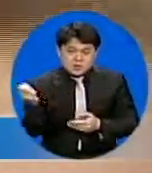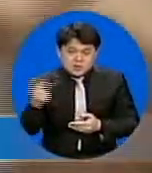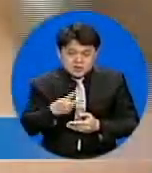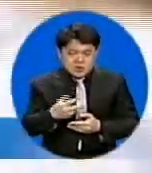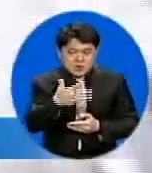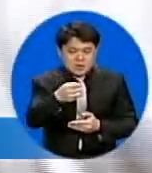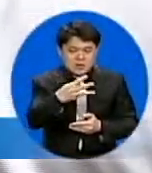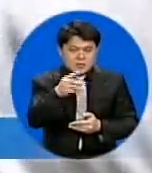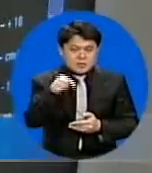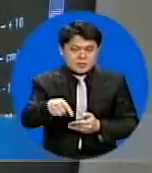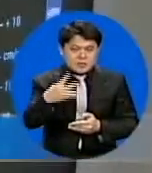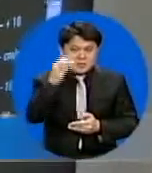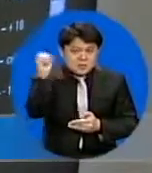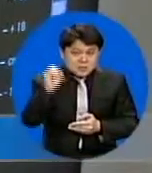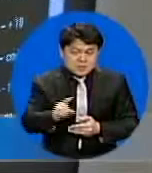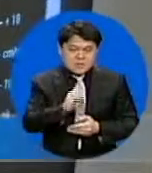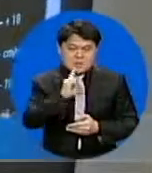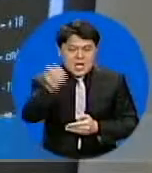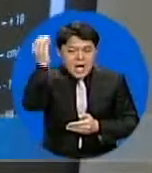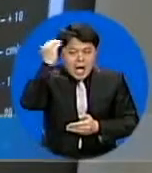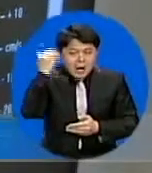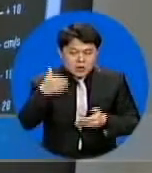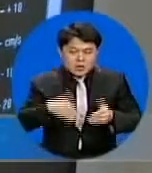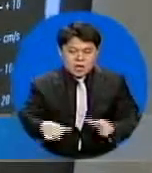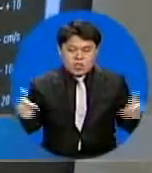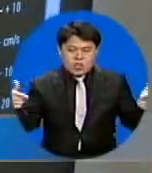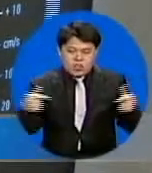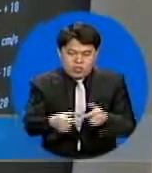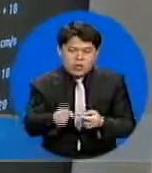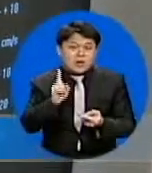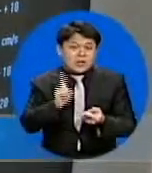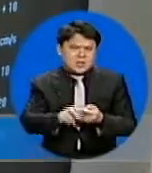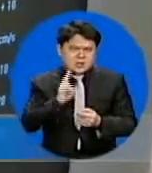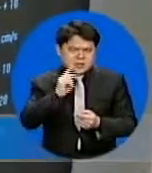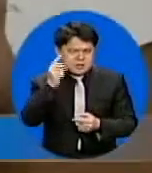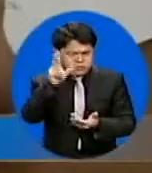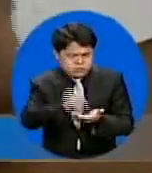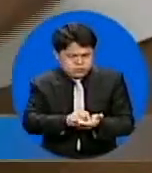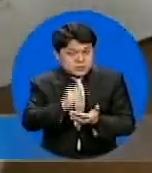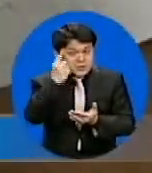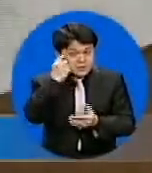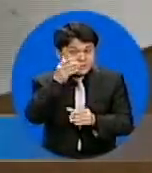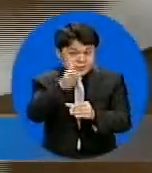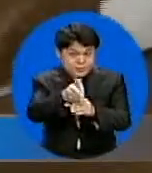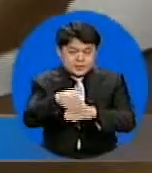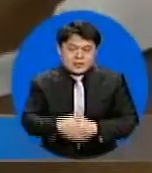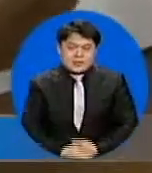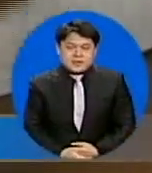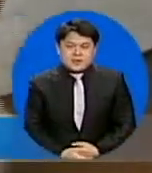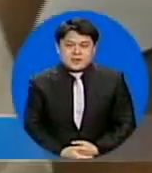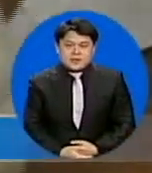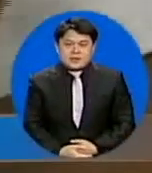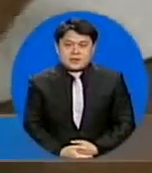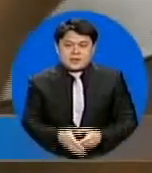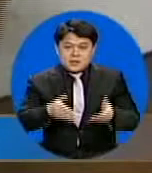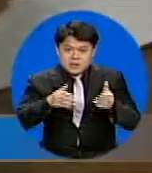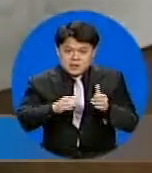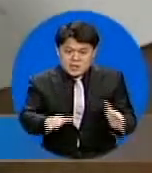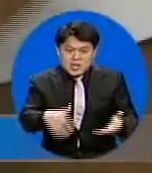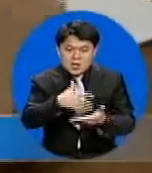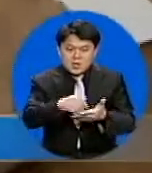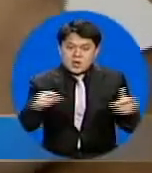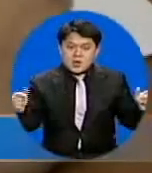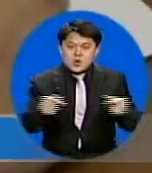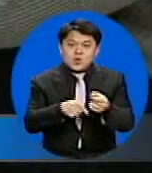전체의 83.4%가 우리나라의 저출산 문제를 심각하게 여기는 것으로 나타났다고 밝혔습니다. 출생아 수